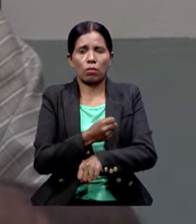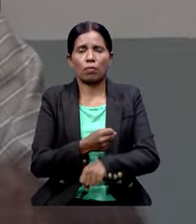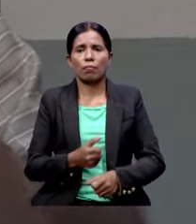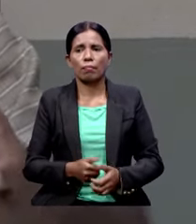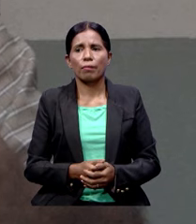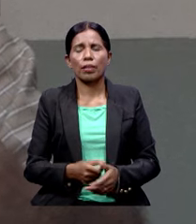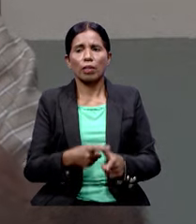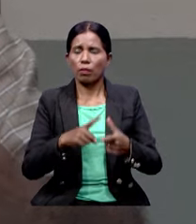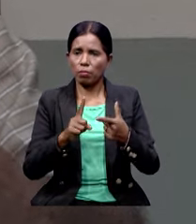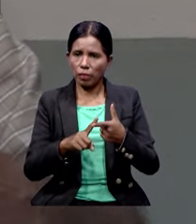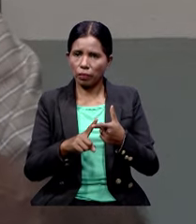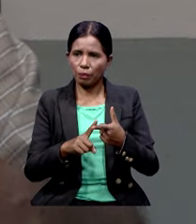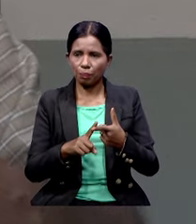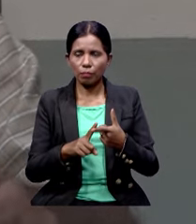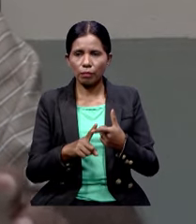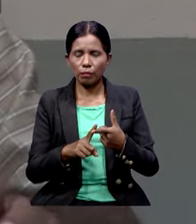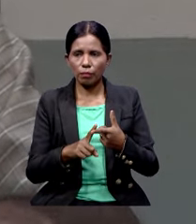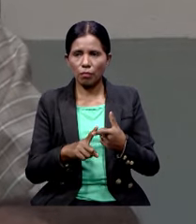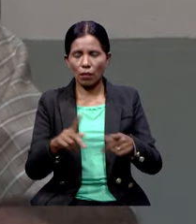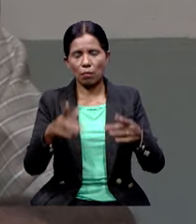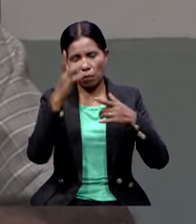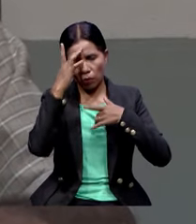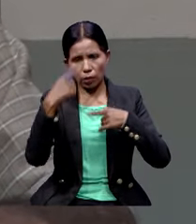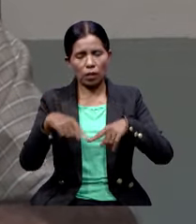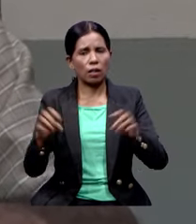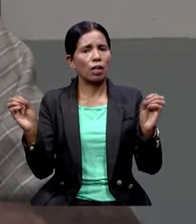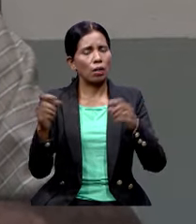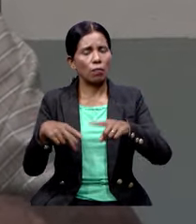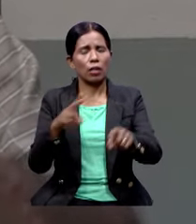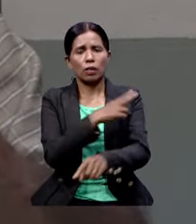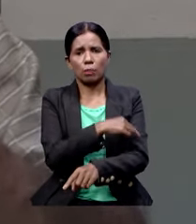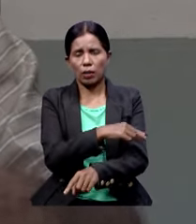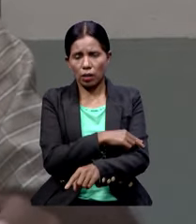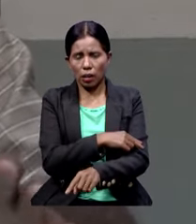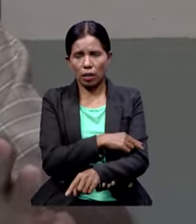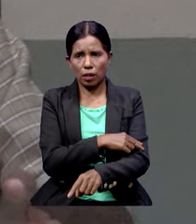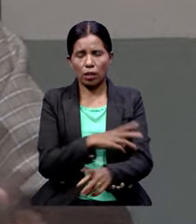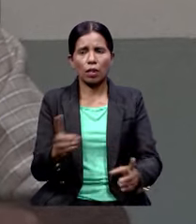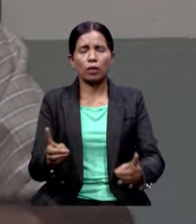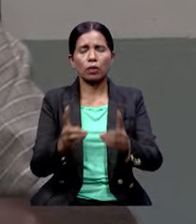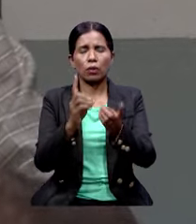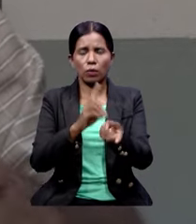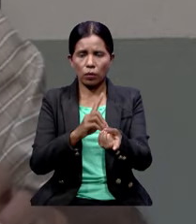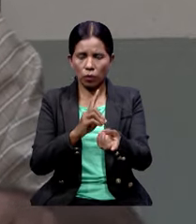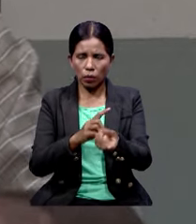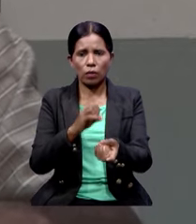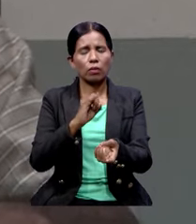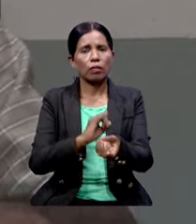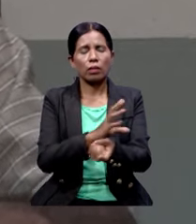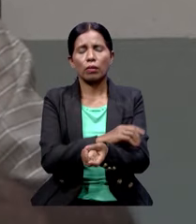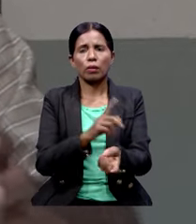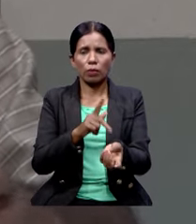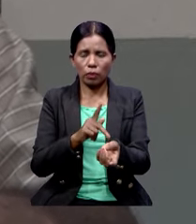ne anesam zaram ba konsulte sensor sira bai asur dotor enfermer sira bai fasilitas di saudi